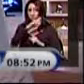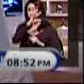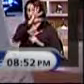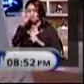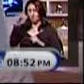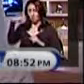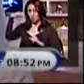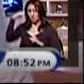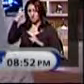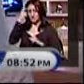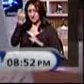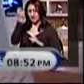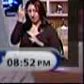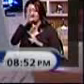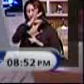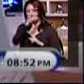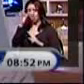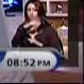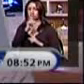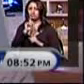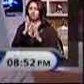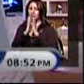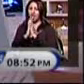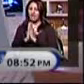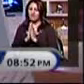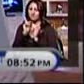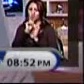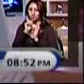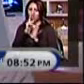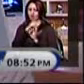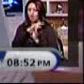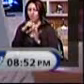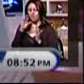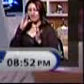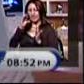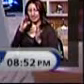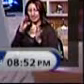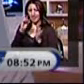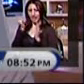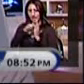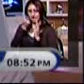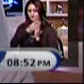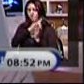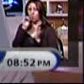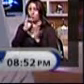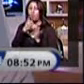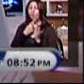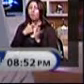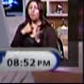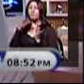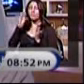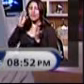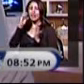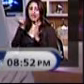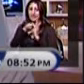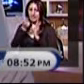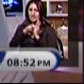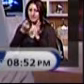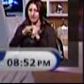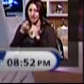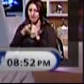اعتذرت وعملت بيان قلت انه انا بعتبر الكتابة أرفع منصب، وأنني يعني أتعهد أمام